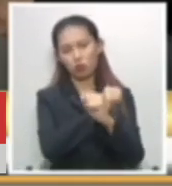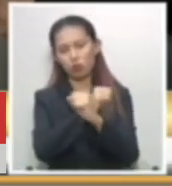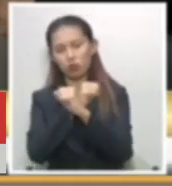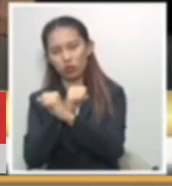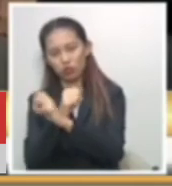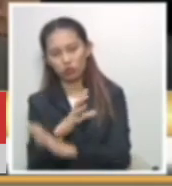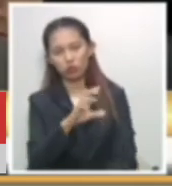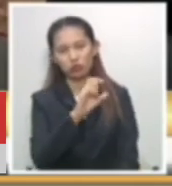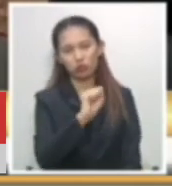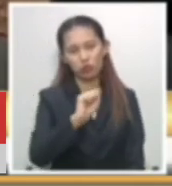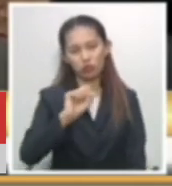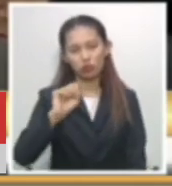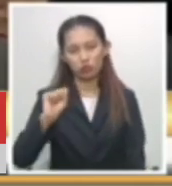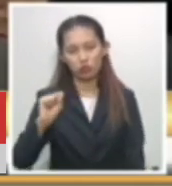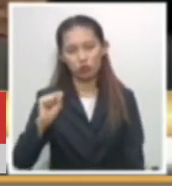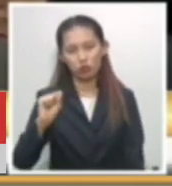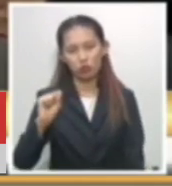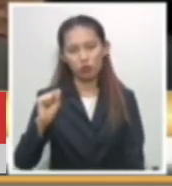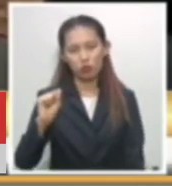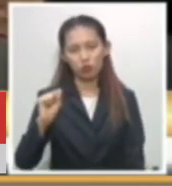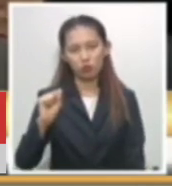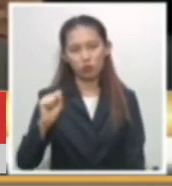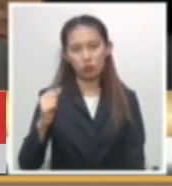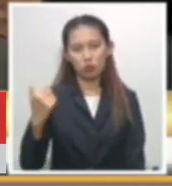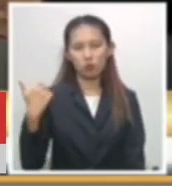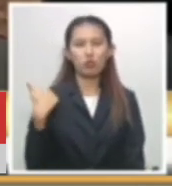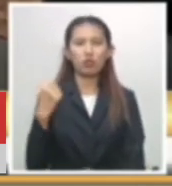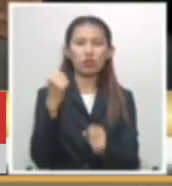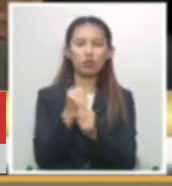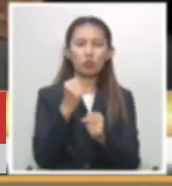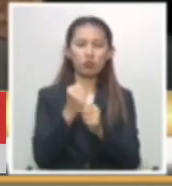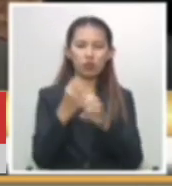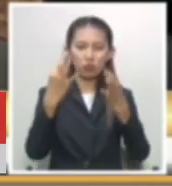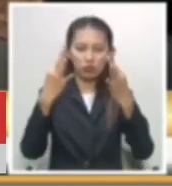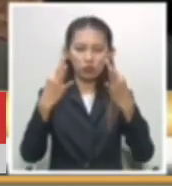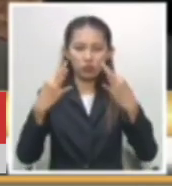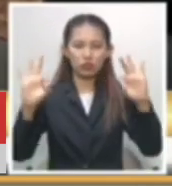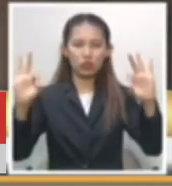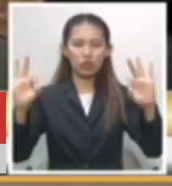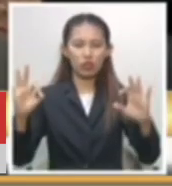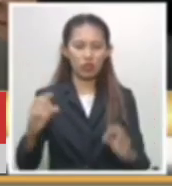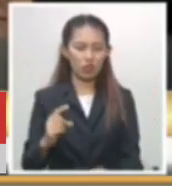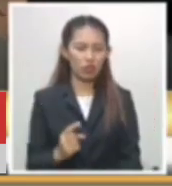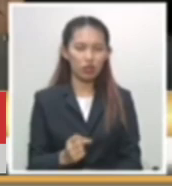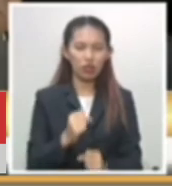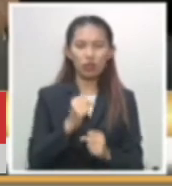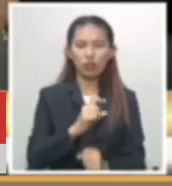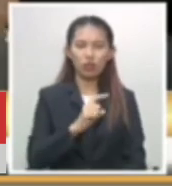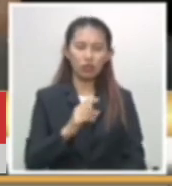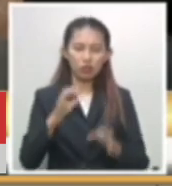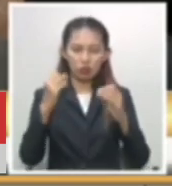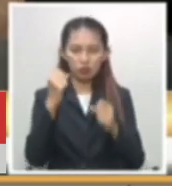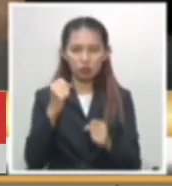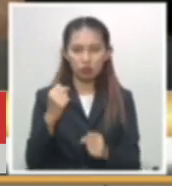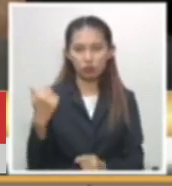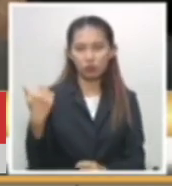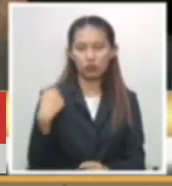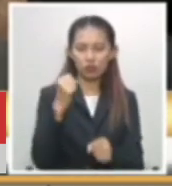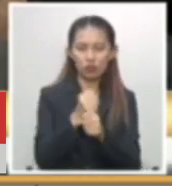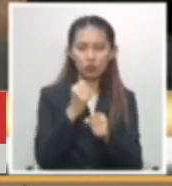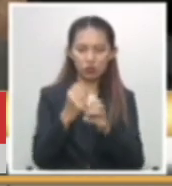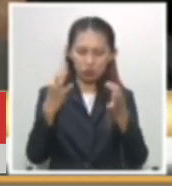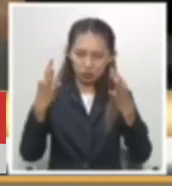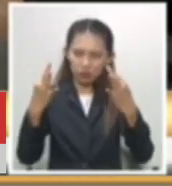รได้ทำงานโดยอิสระและไม่มีอำนาจใดหยุดยั้งการทำงานของสมาชิกสภาผู้แทน